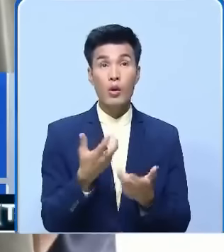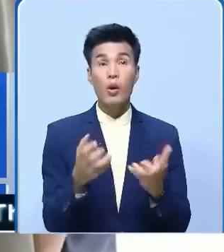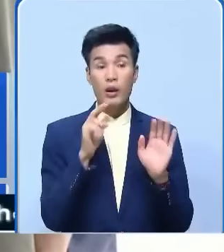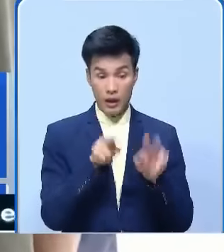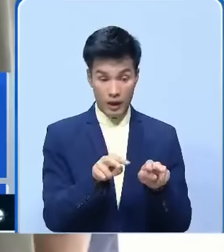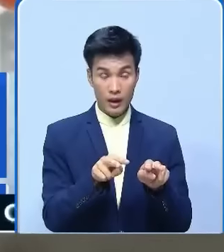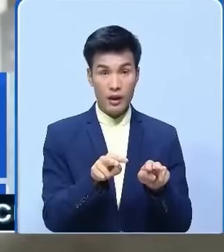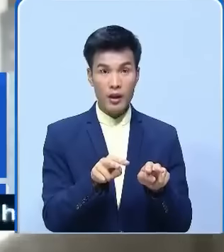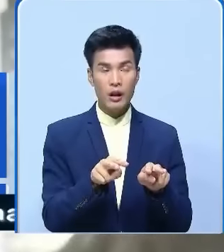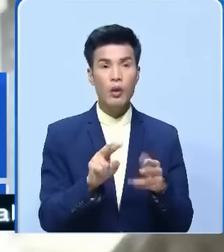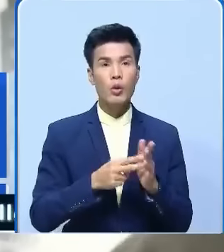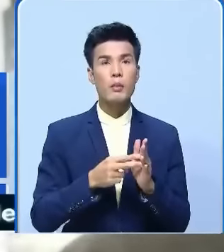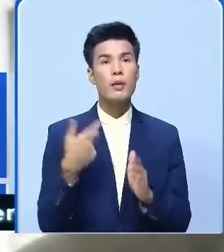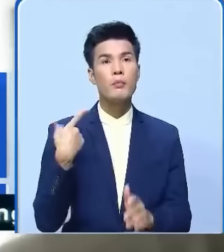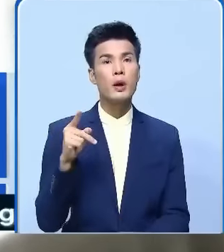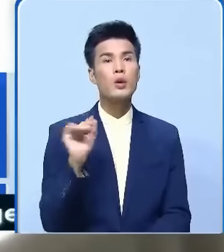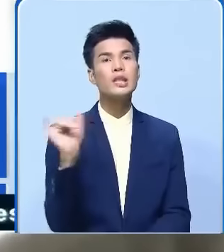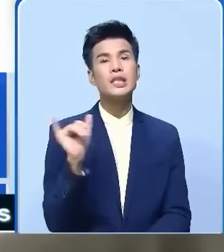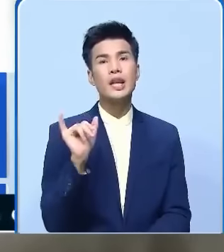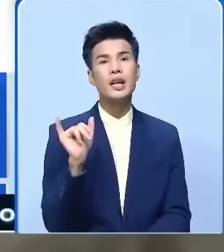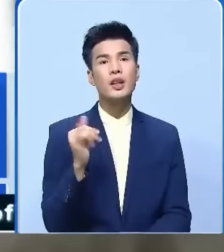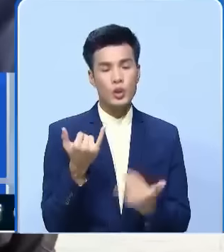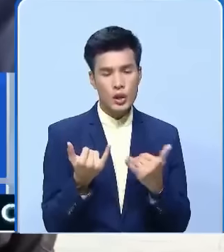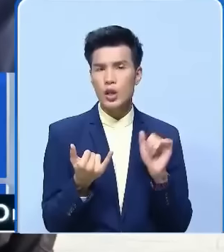อยู่ยังไม่มีประโยชน์ที่จะแจก